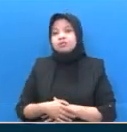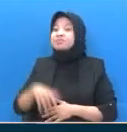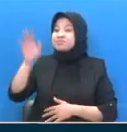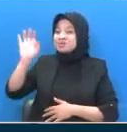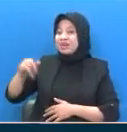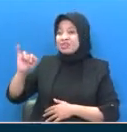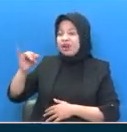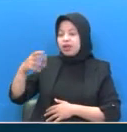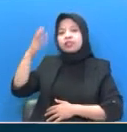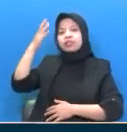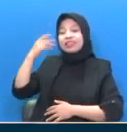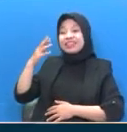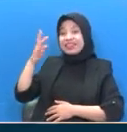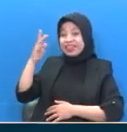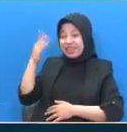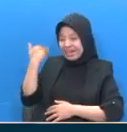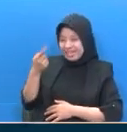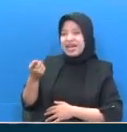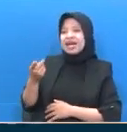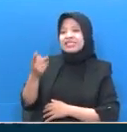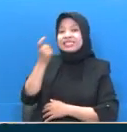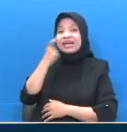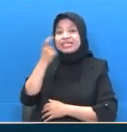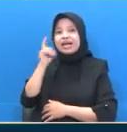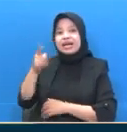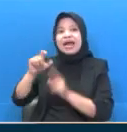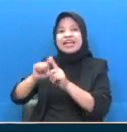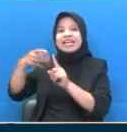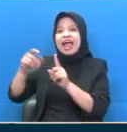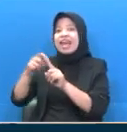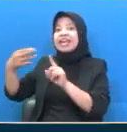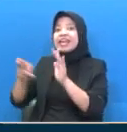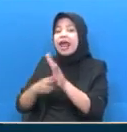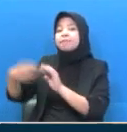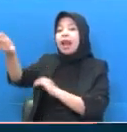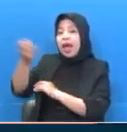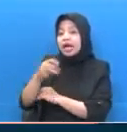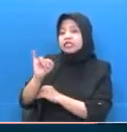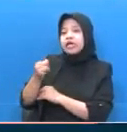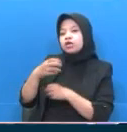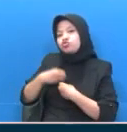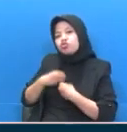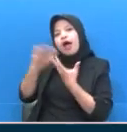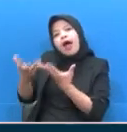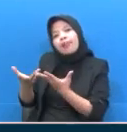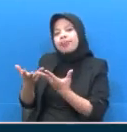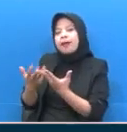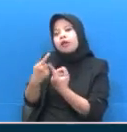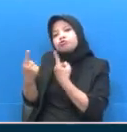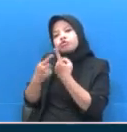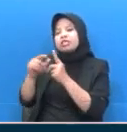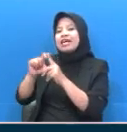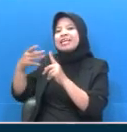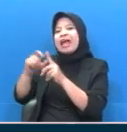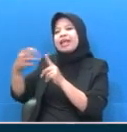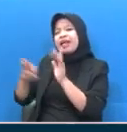di sidang tadi kan sempat ada kesaksian dari ajudan Daden ya, menyebut bahwa Yosua sempat curhat dengan Daden. Kalau dari